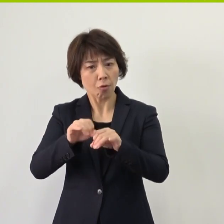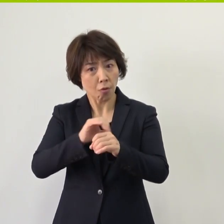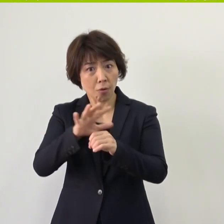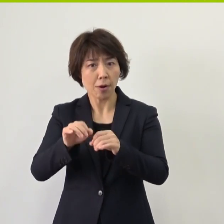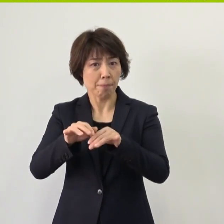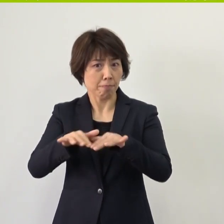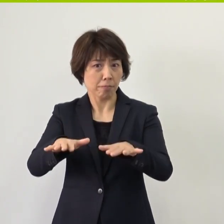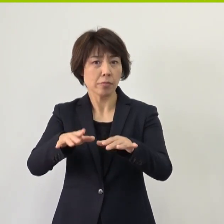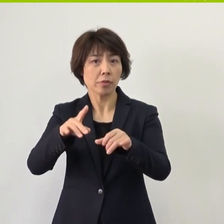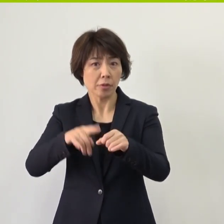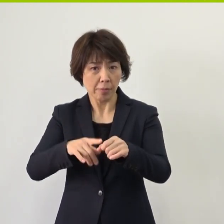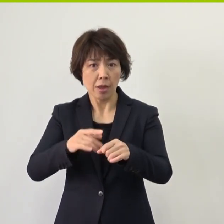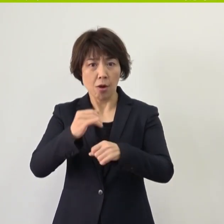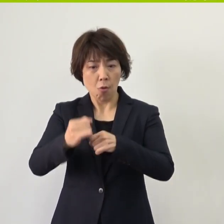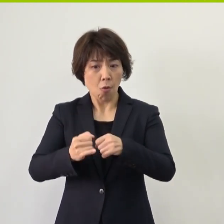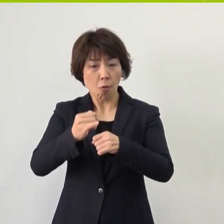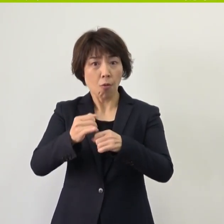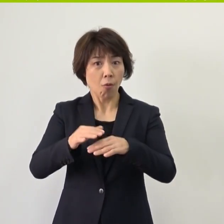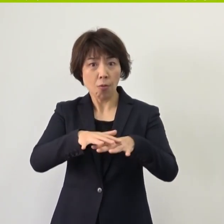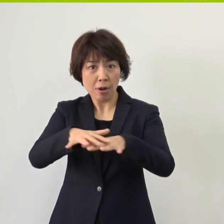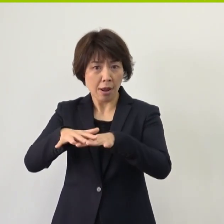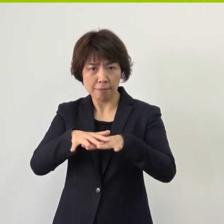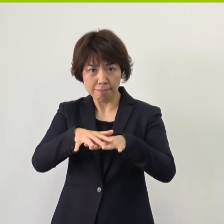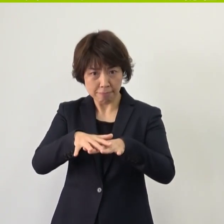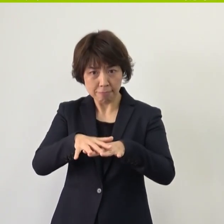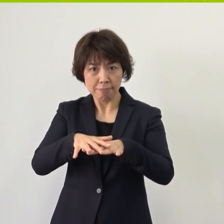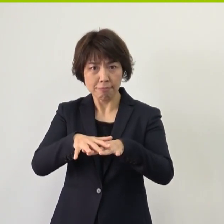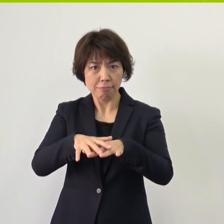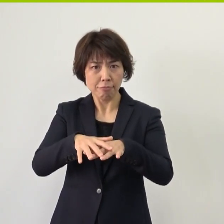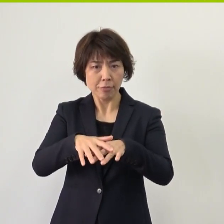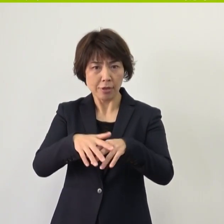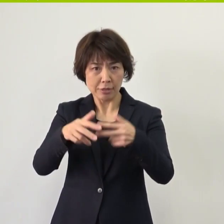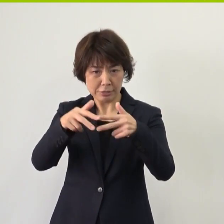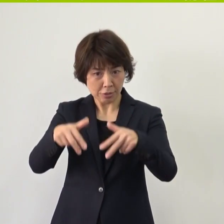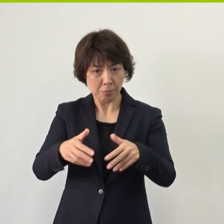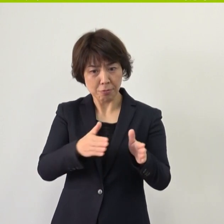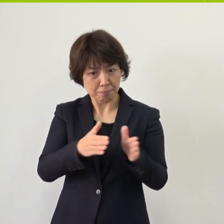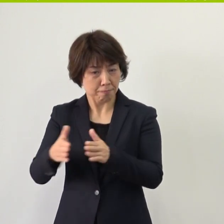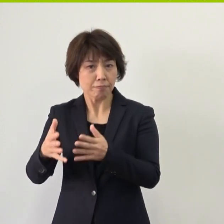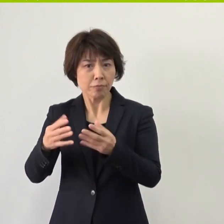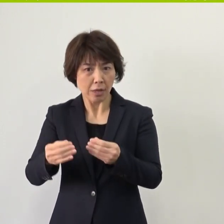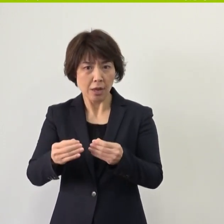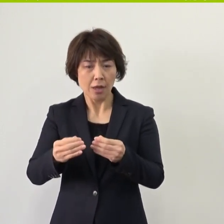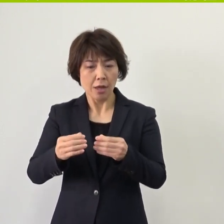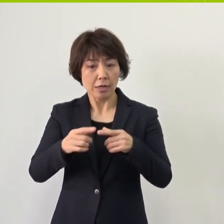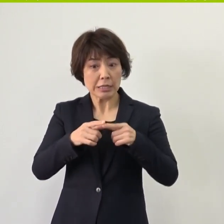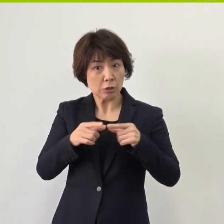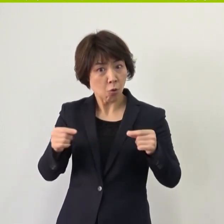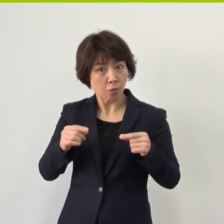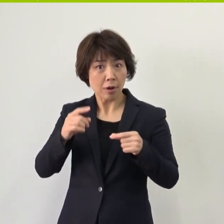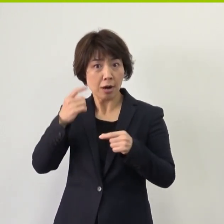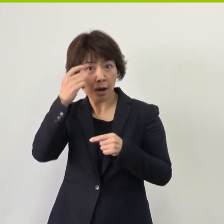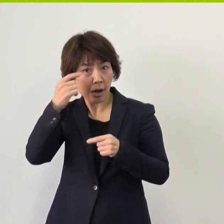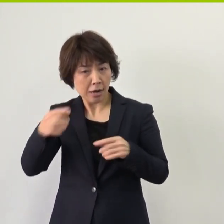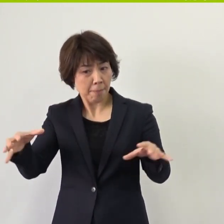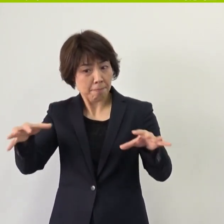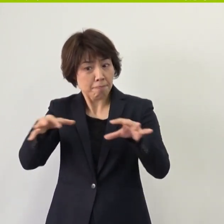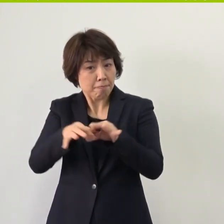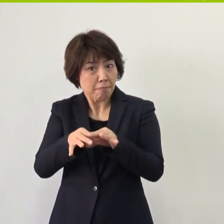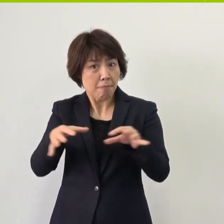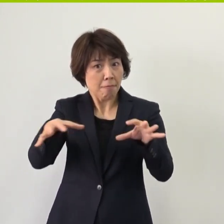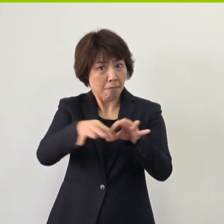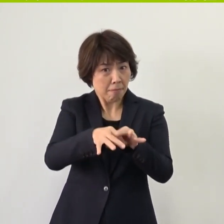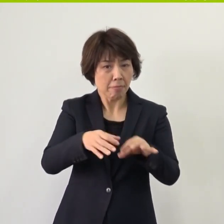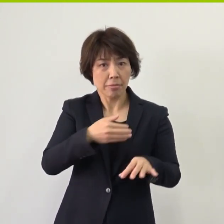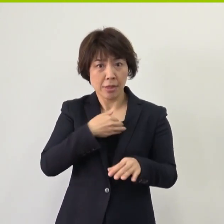それもあって世界中が割とオンラインのシステムも整えまして、地球の裏側でもつながることができる、比較的そういうことに